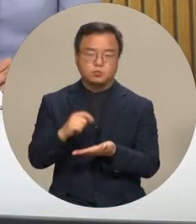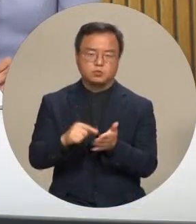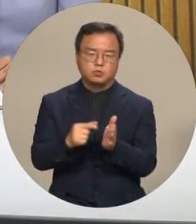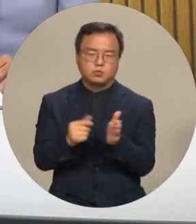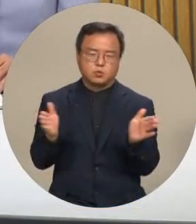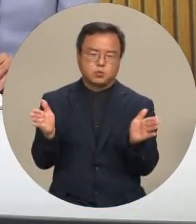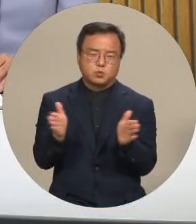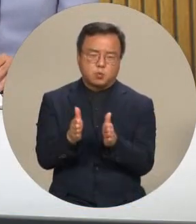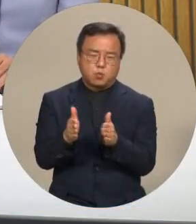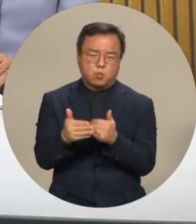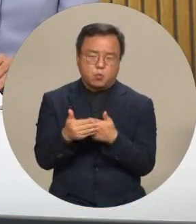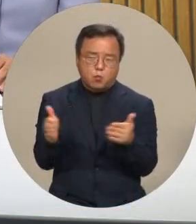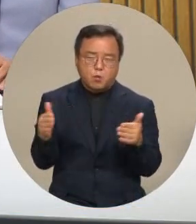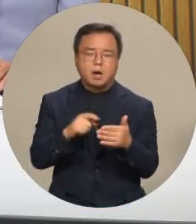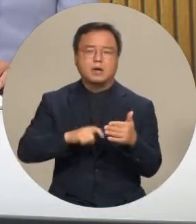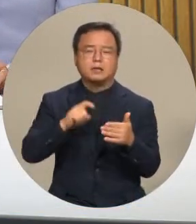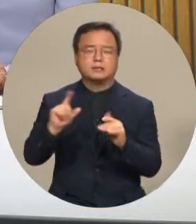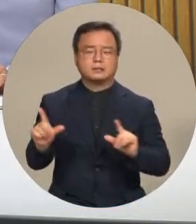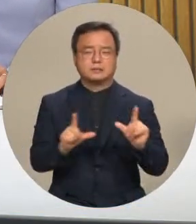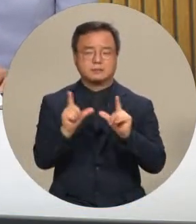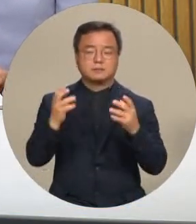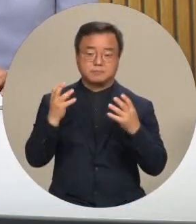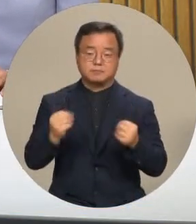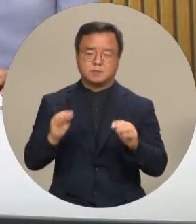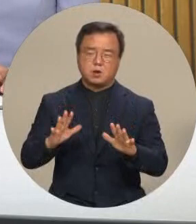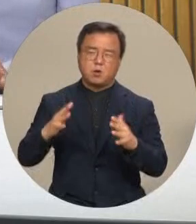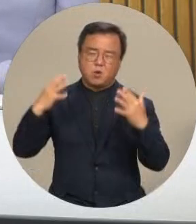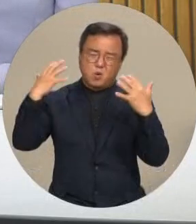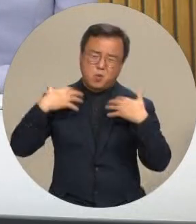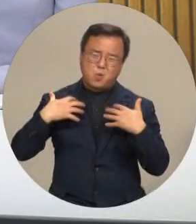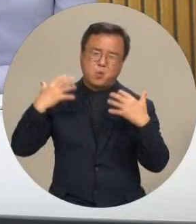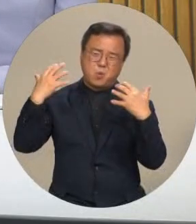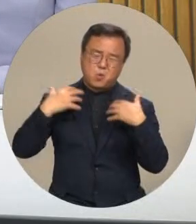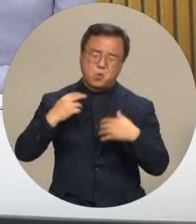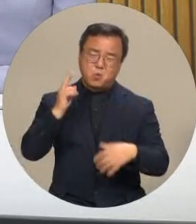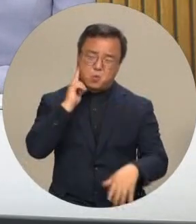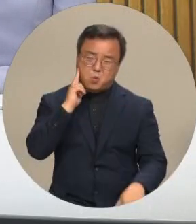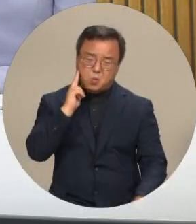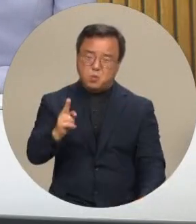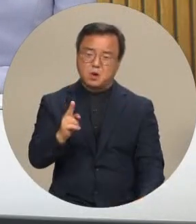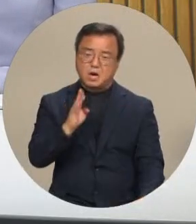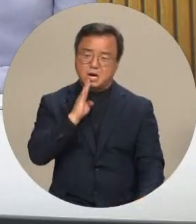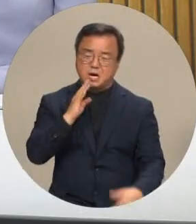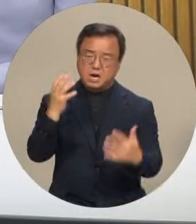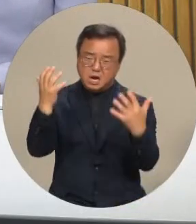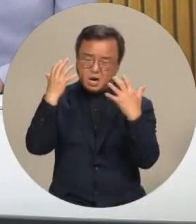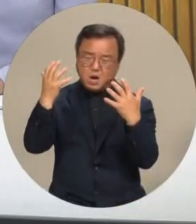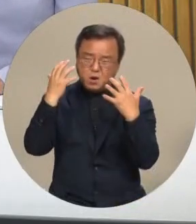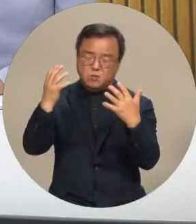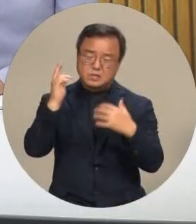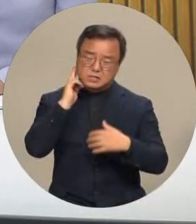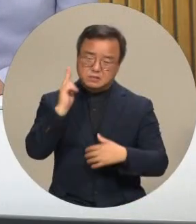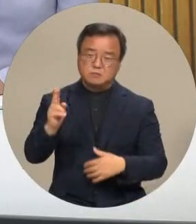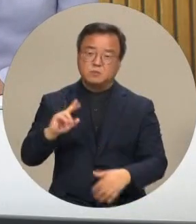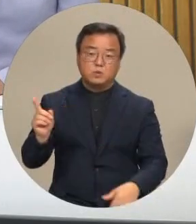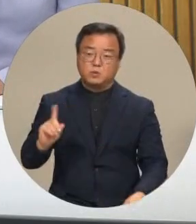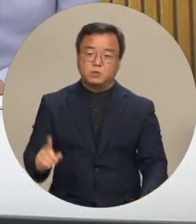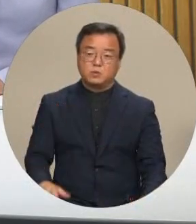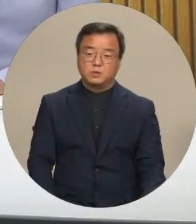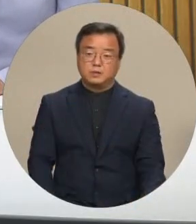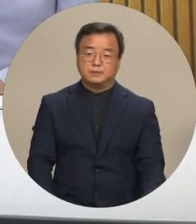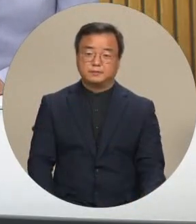마른 분들이 지내고 계십니다 이번 여름에 정말 많이 더웠는데 고생이 더 크셨을 것 같은데요 어떻습니까